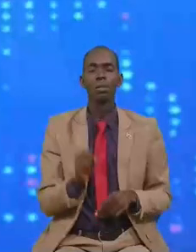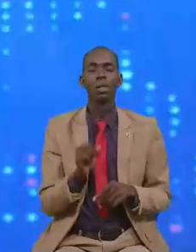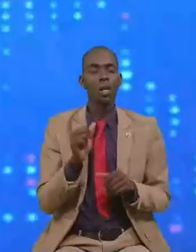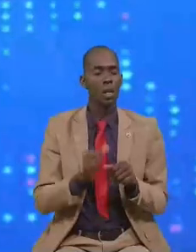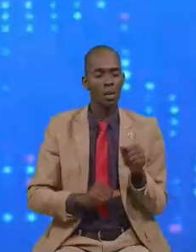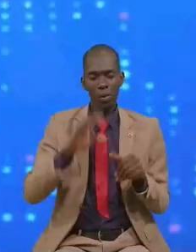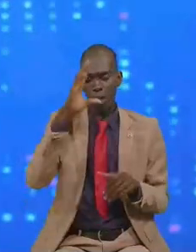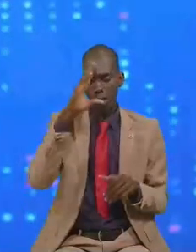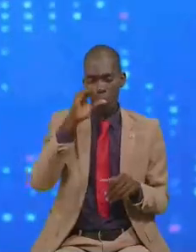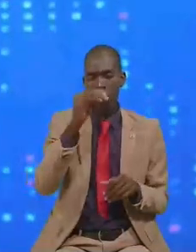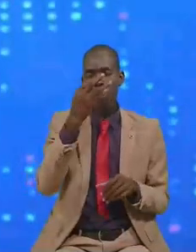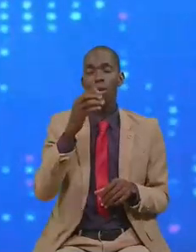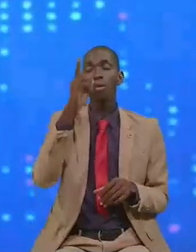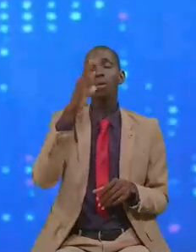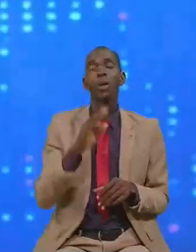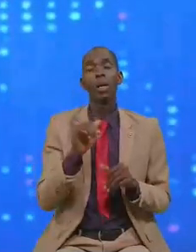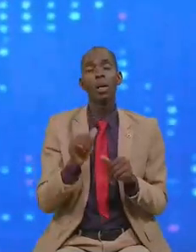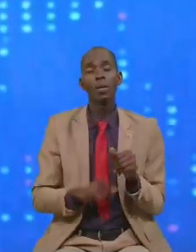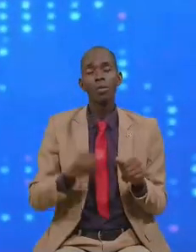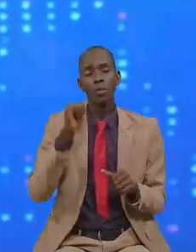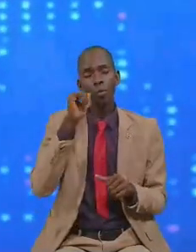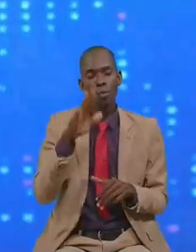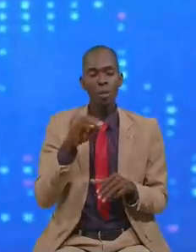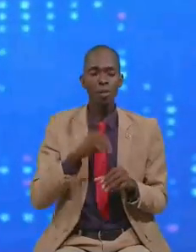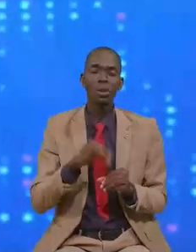homme de Dieu, toute femme,